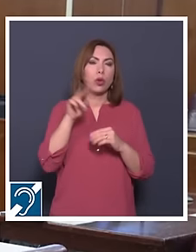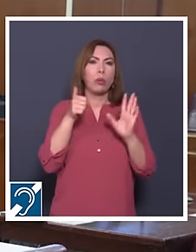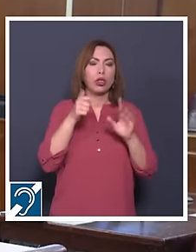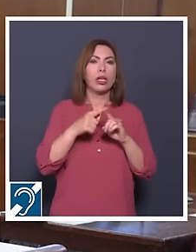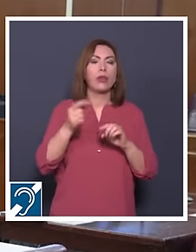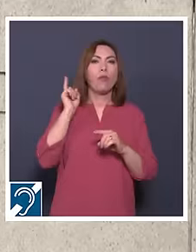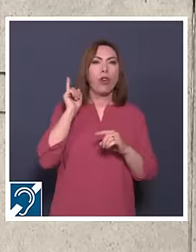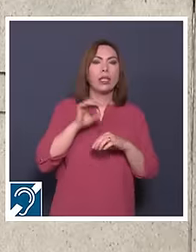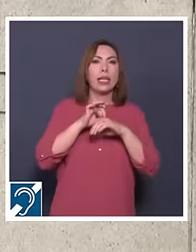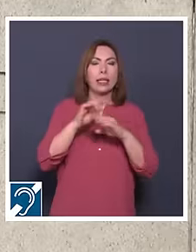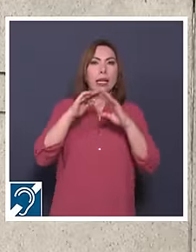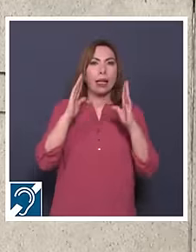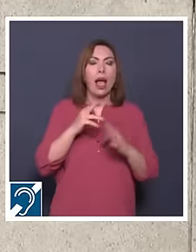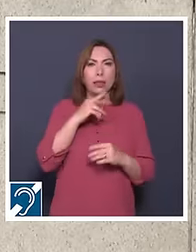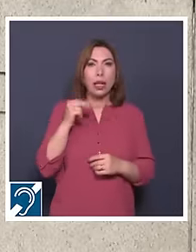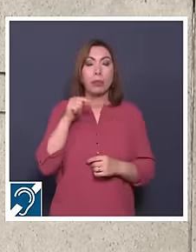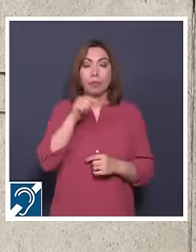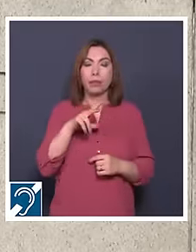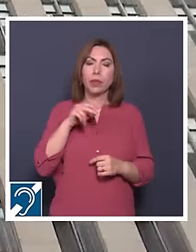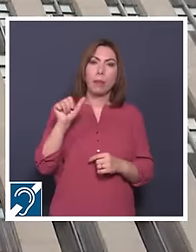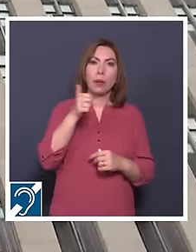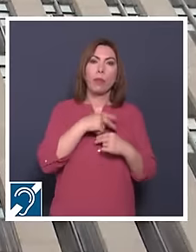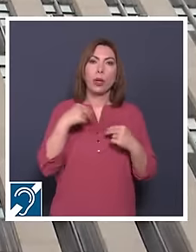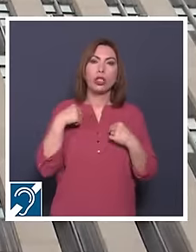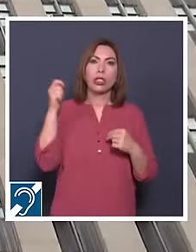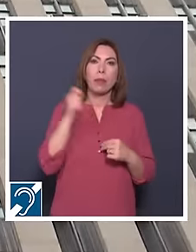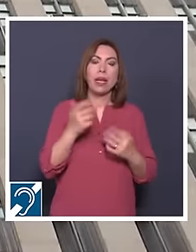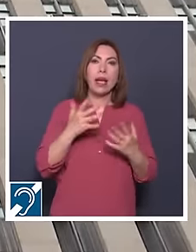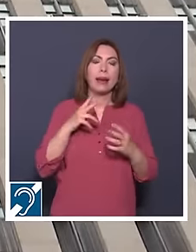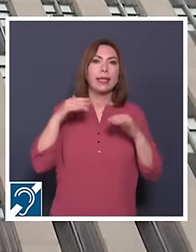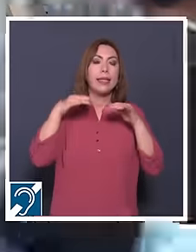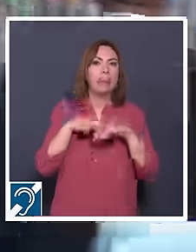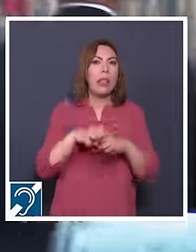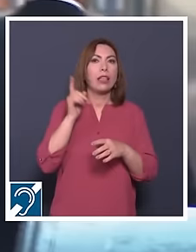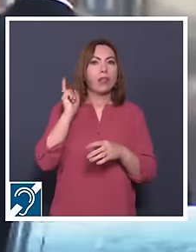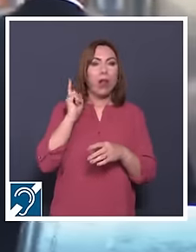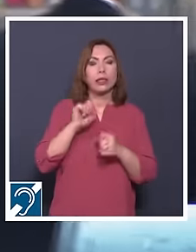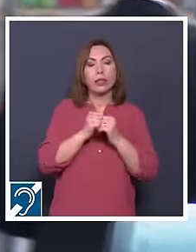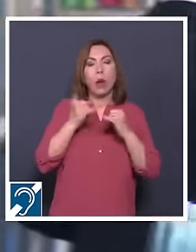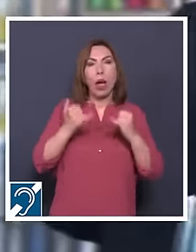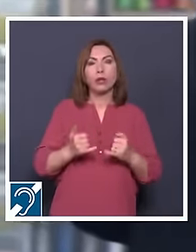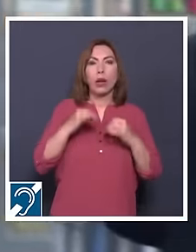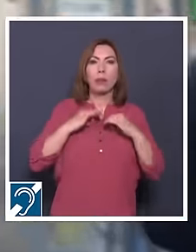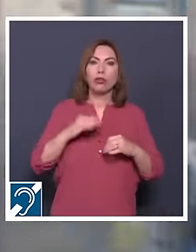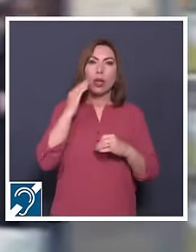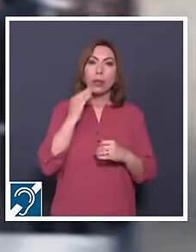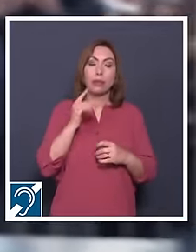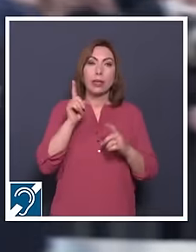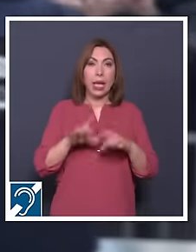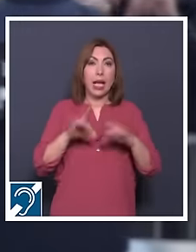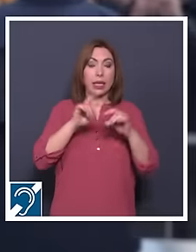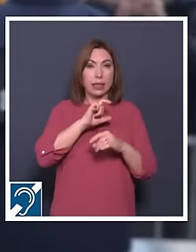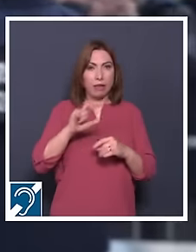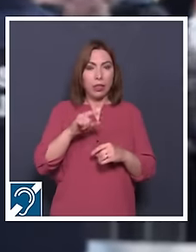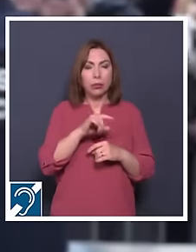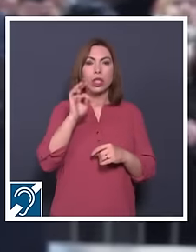fostul lider de la Casa Albă. Acesta este primul proces penal în care este implicat un fost sau actual președinte american. Dacă va fi găsit